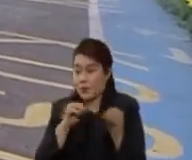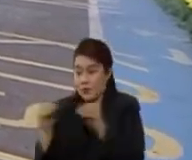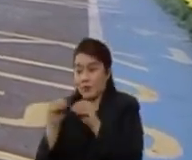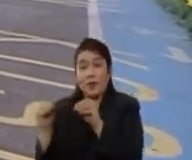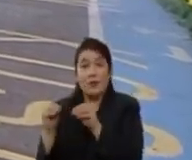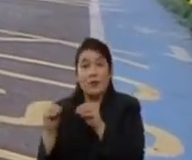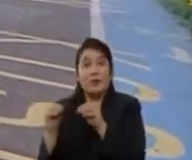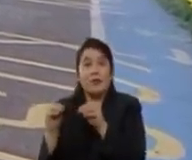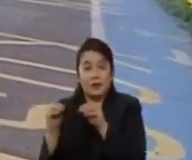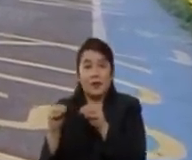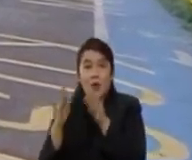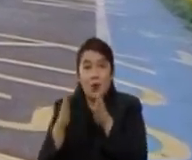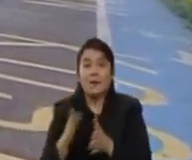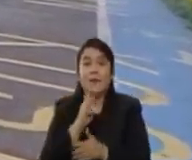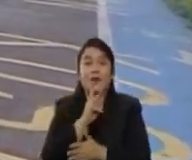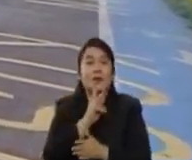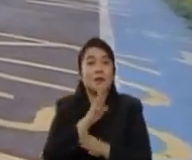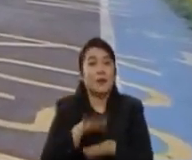banjir.